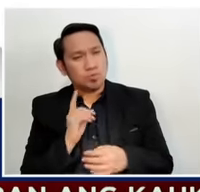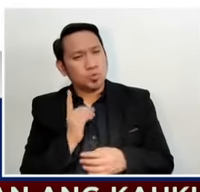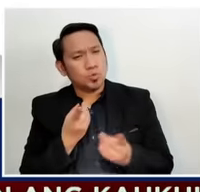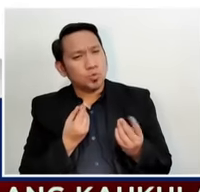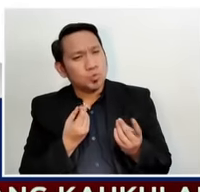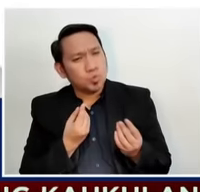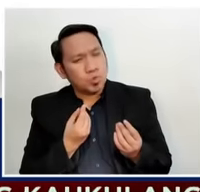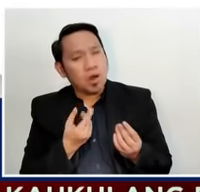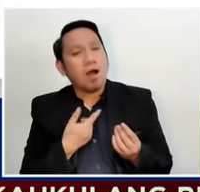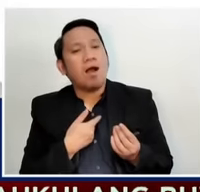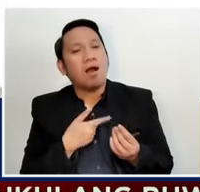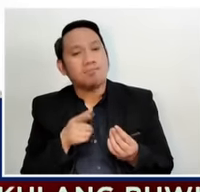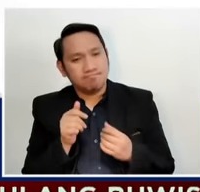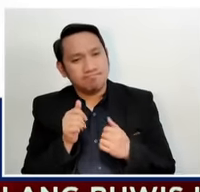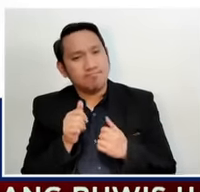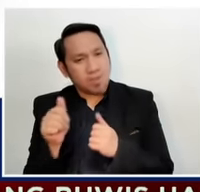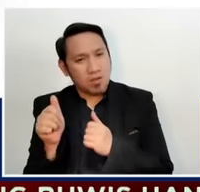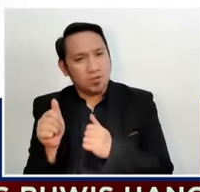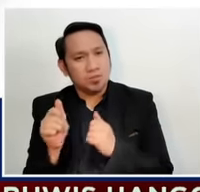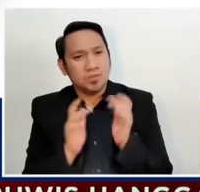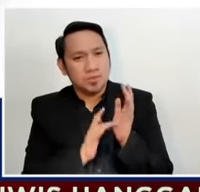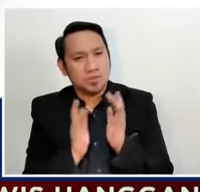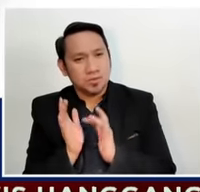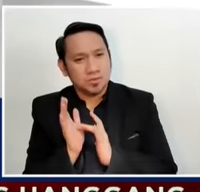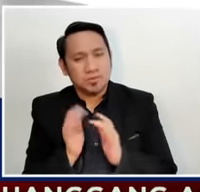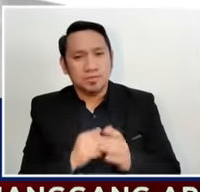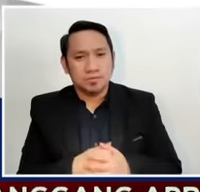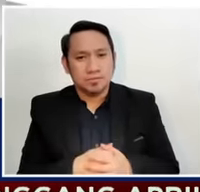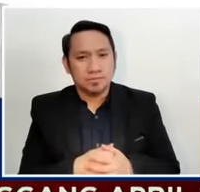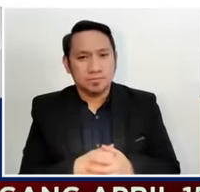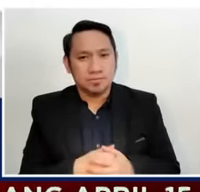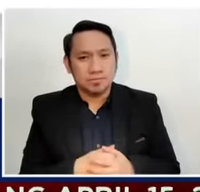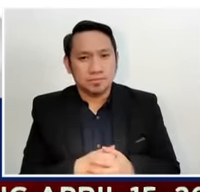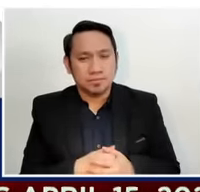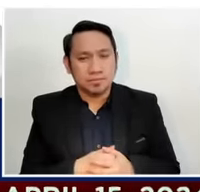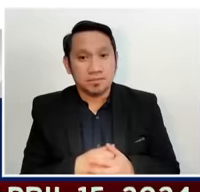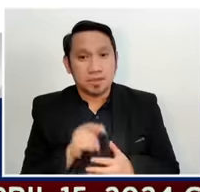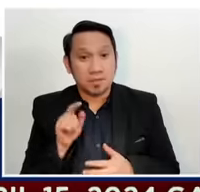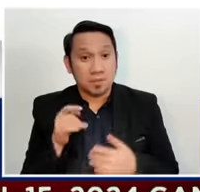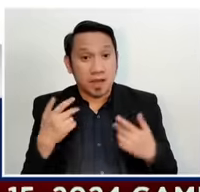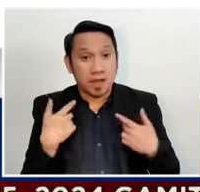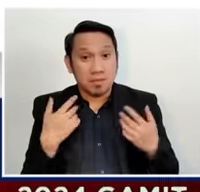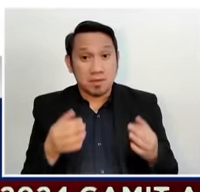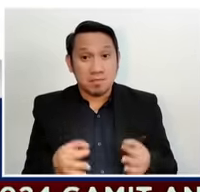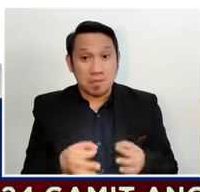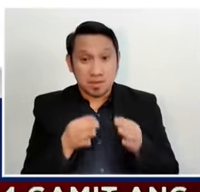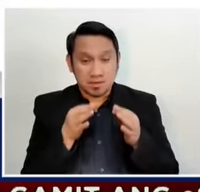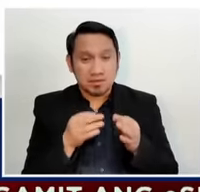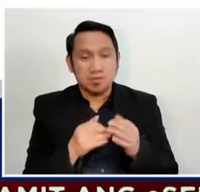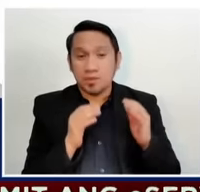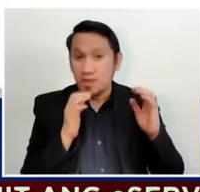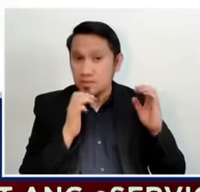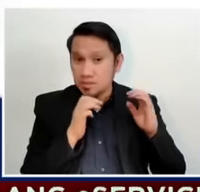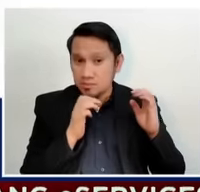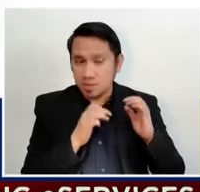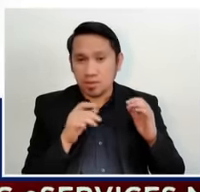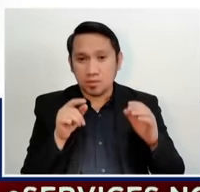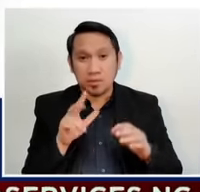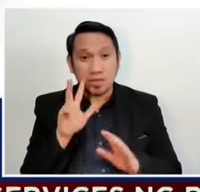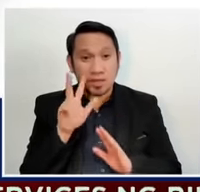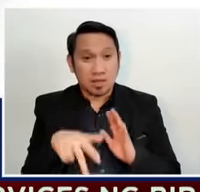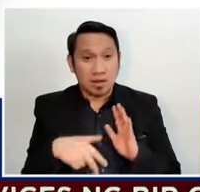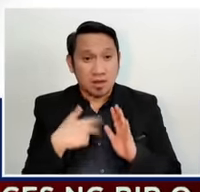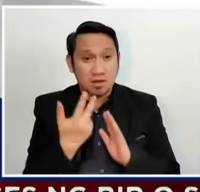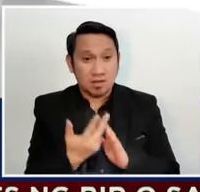to follow the example of the Lord. Bago magprosesyon ay isang misa muna ang idinaos. Inaasahang magtatagal ng 3 oras